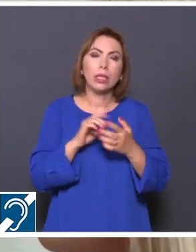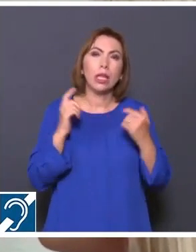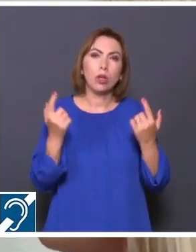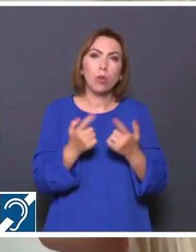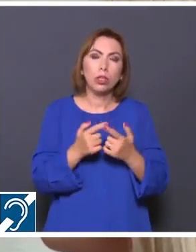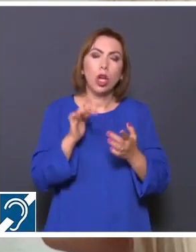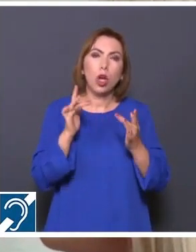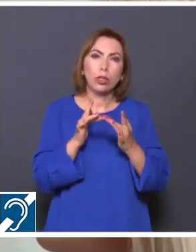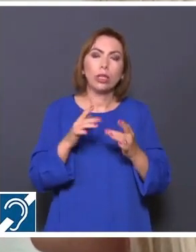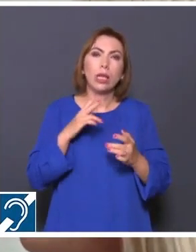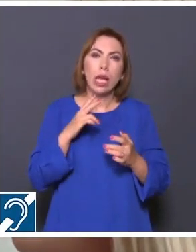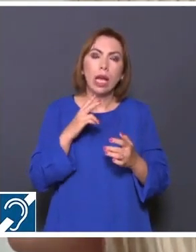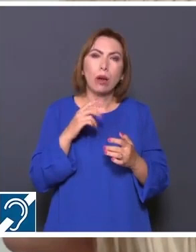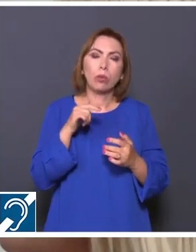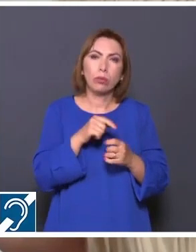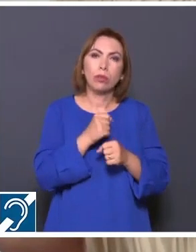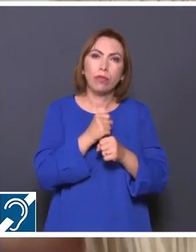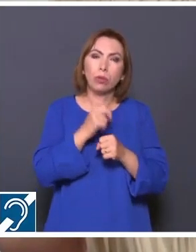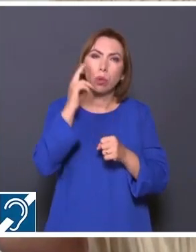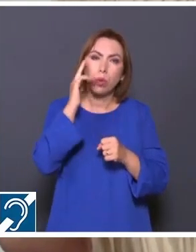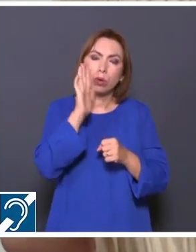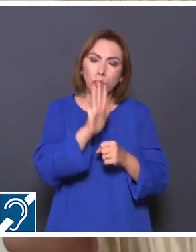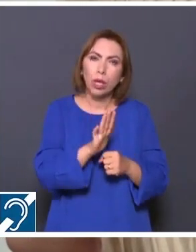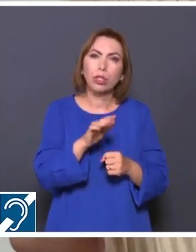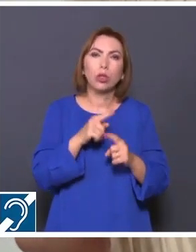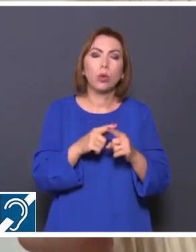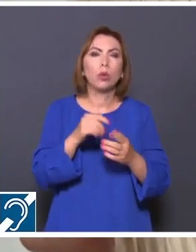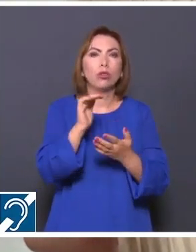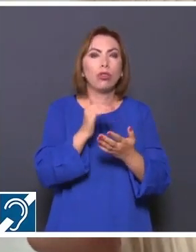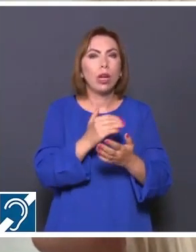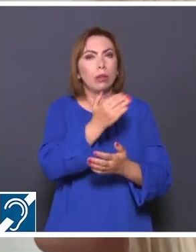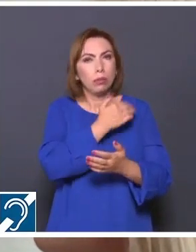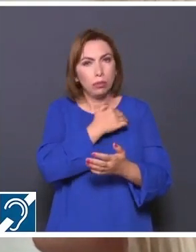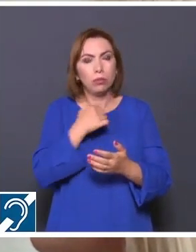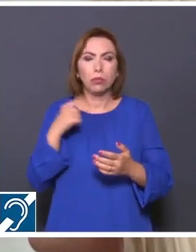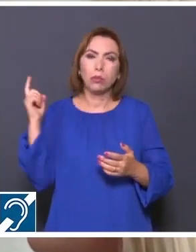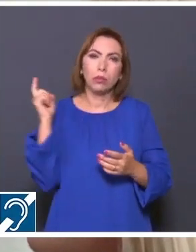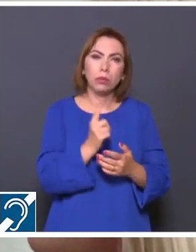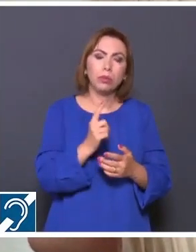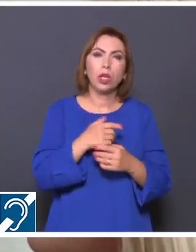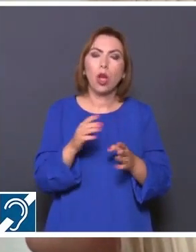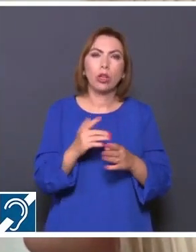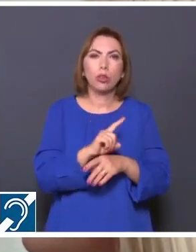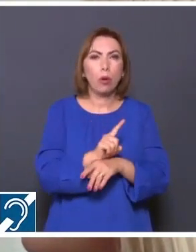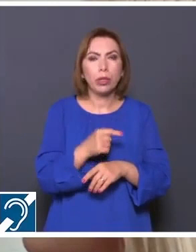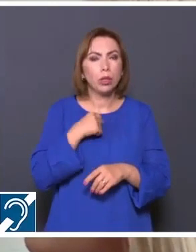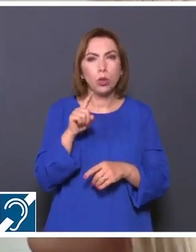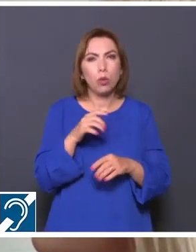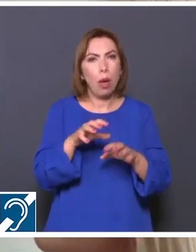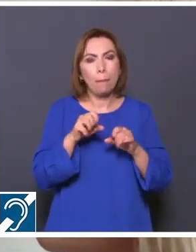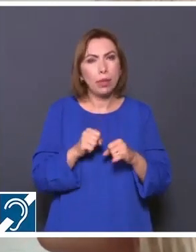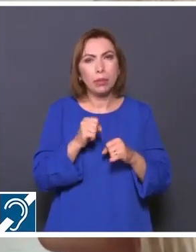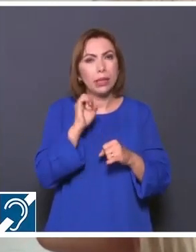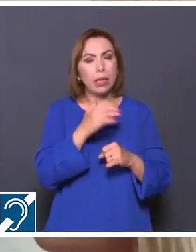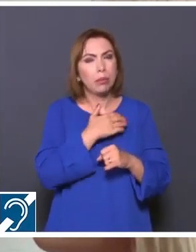contact erau făcute cunoscute aici cu cererea de a ne da un semn și venim la orice moment nu am primit un